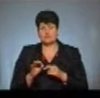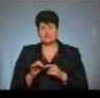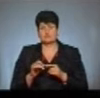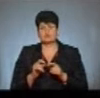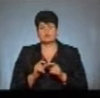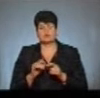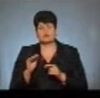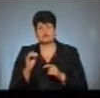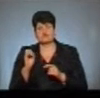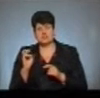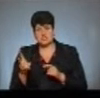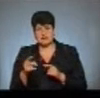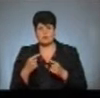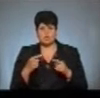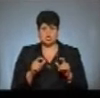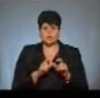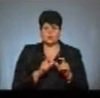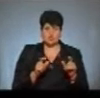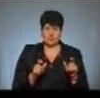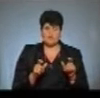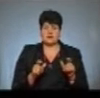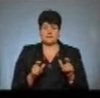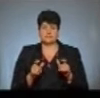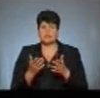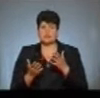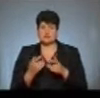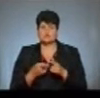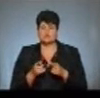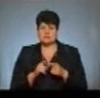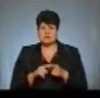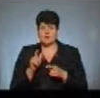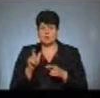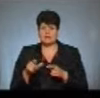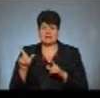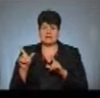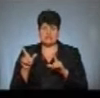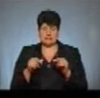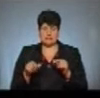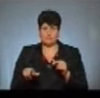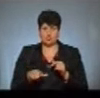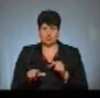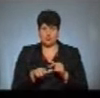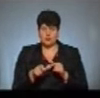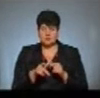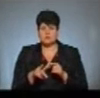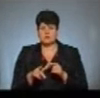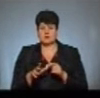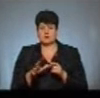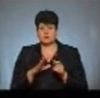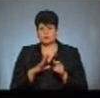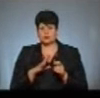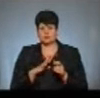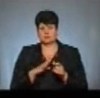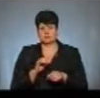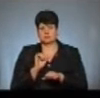там ЖЕКу або з іншої установи, якщо це навіть людина їхала по дорозі в пункт тестування і була заблокована